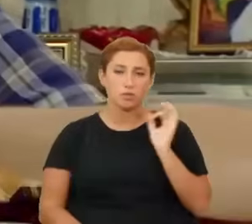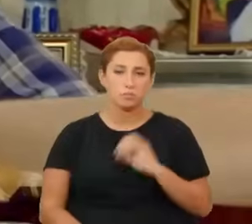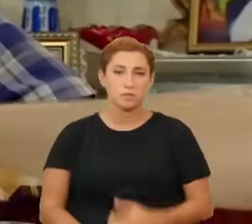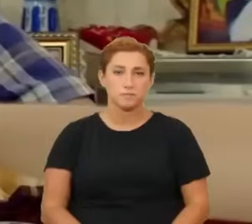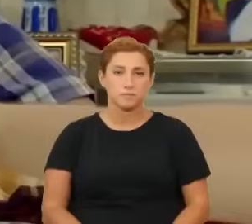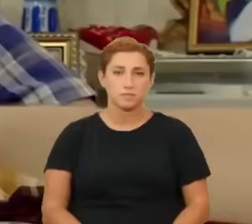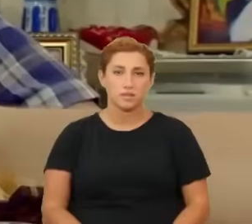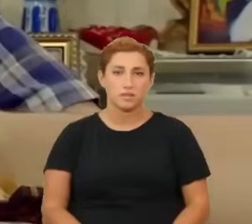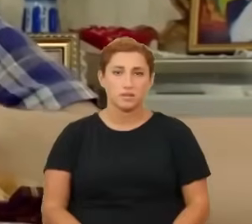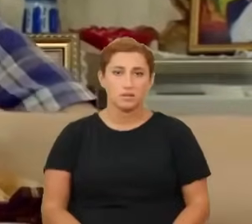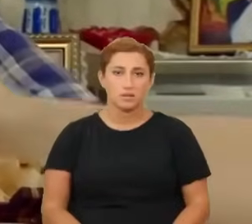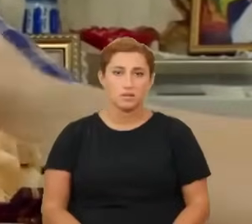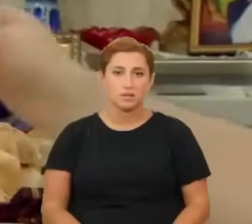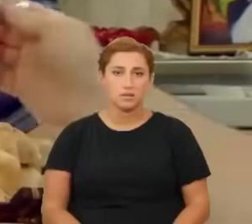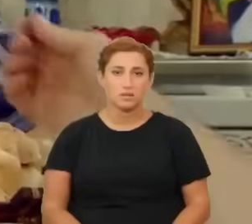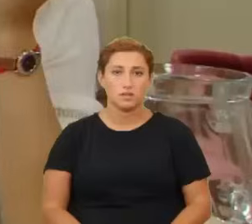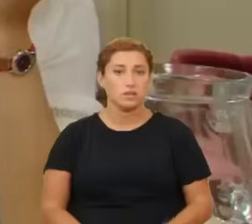tabii.